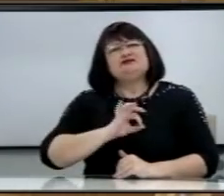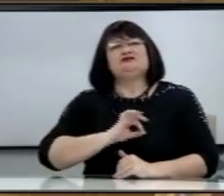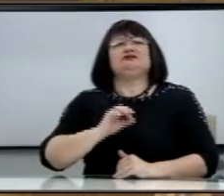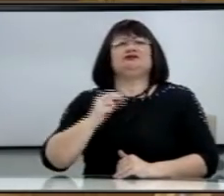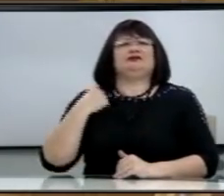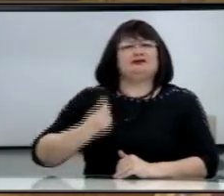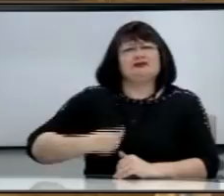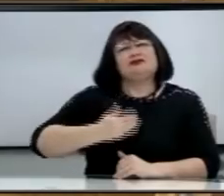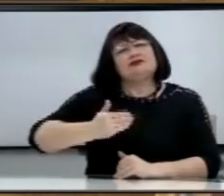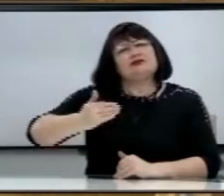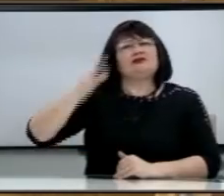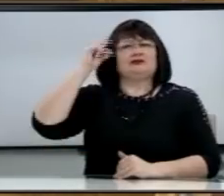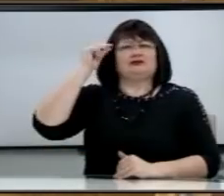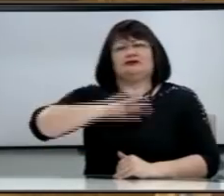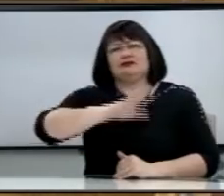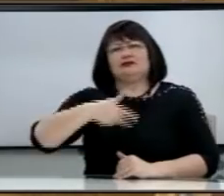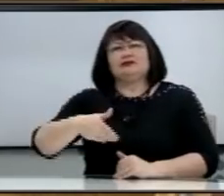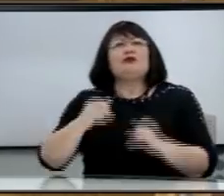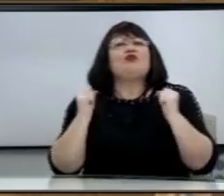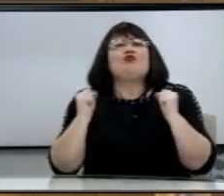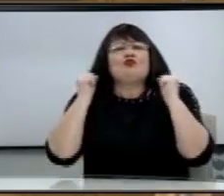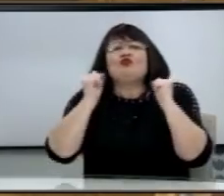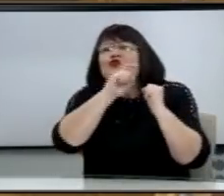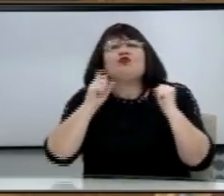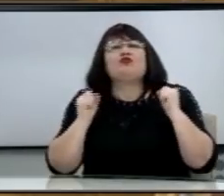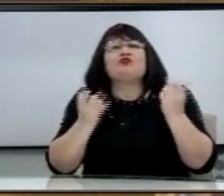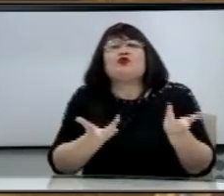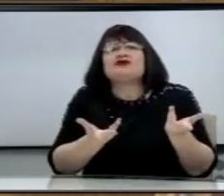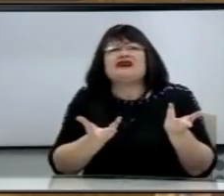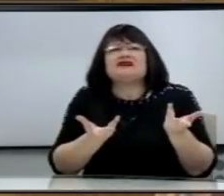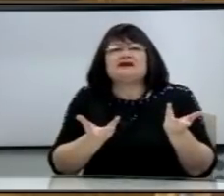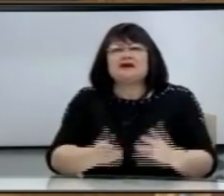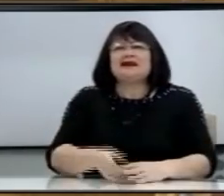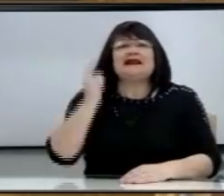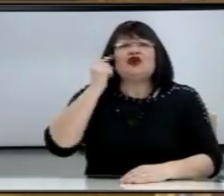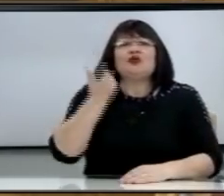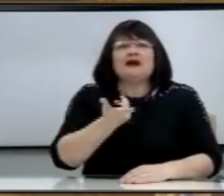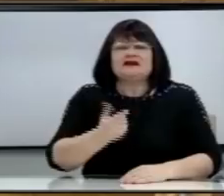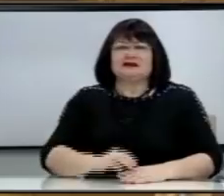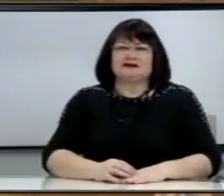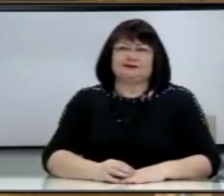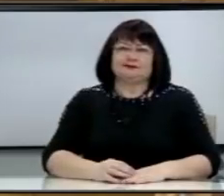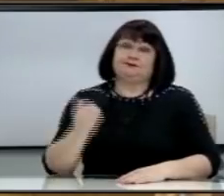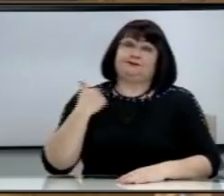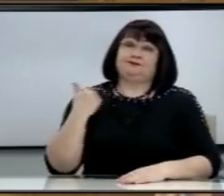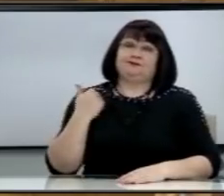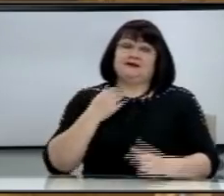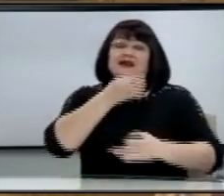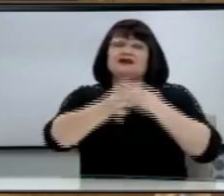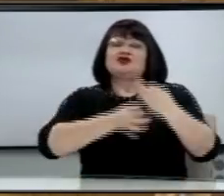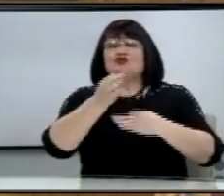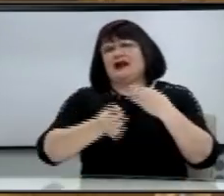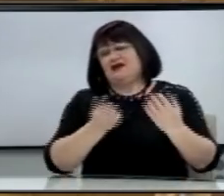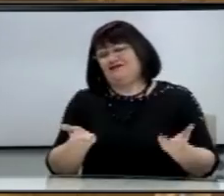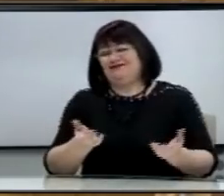πάνω. Μα καλά, σε ποιο κόσμο ζείτε? Αλλά θα μου πείτε, σε ποιον τα λέμε αυτά